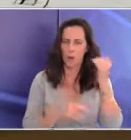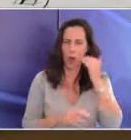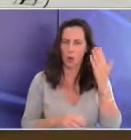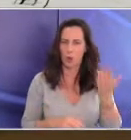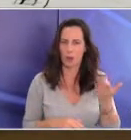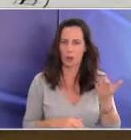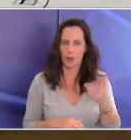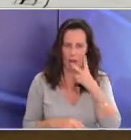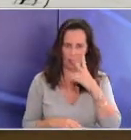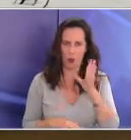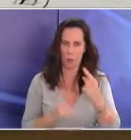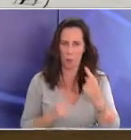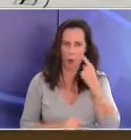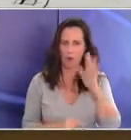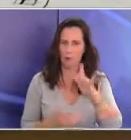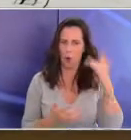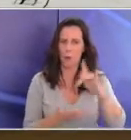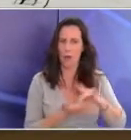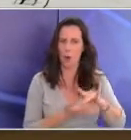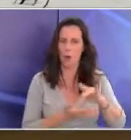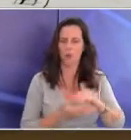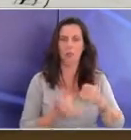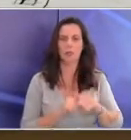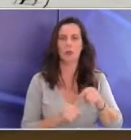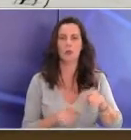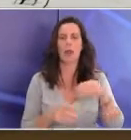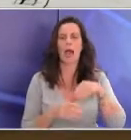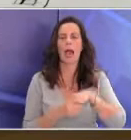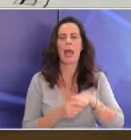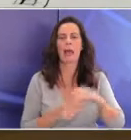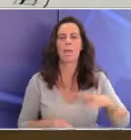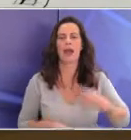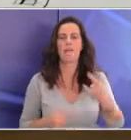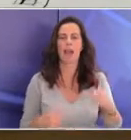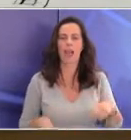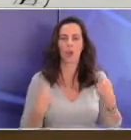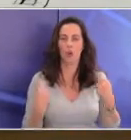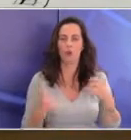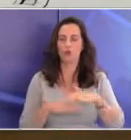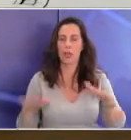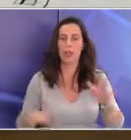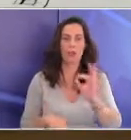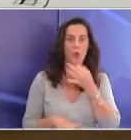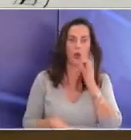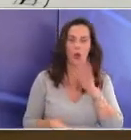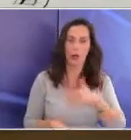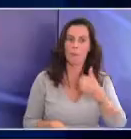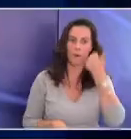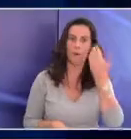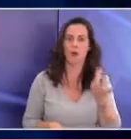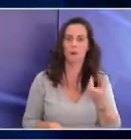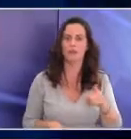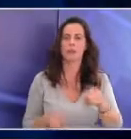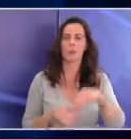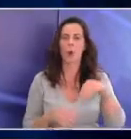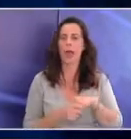הברית, ראיתי את זה מאוד חזק, וגם במקומות אחרים, ספורט זה כאילו חלק מאיזושהי חוויה חינוכית, שילדים, שנוער, שגם שמבוגרים עוברים, זה